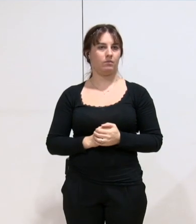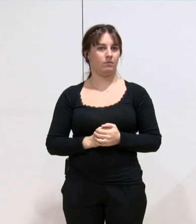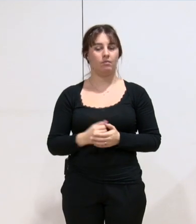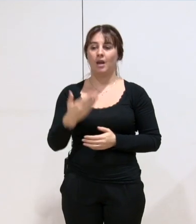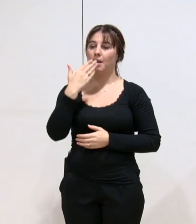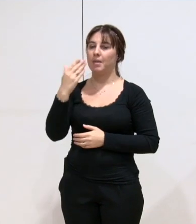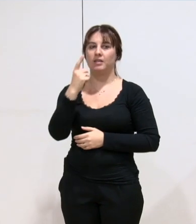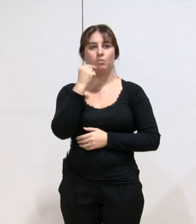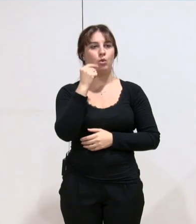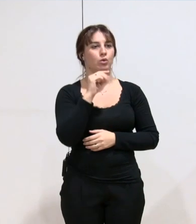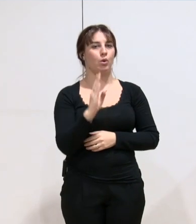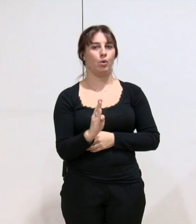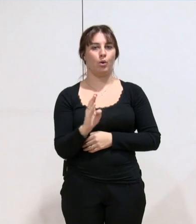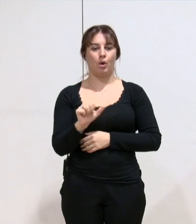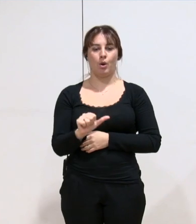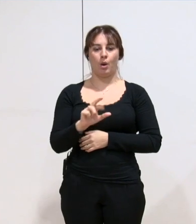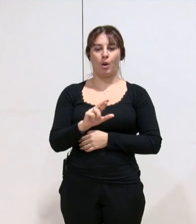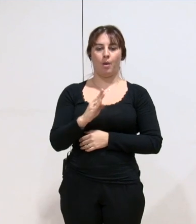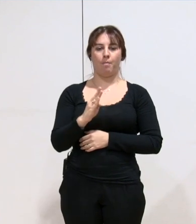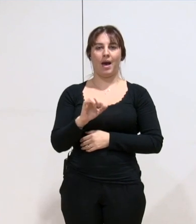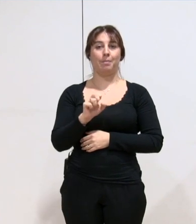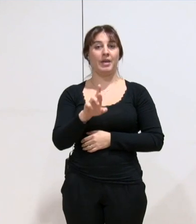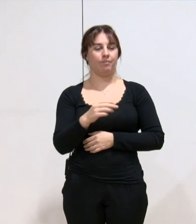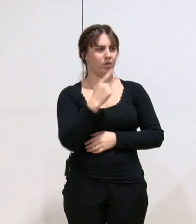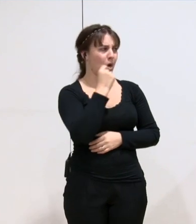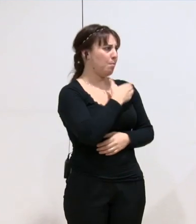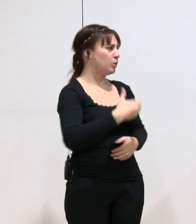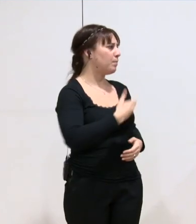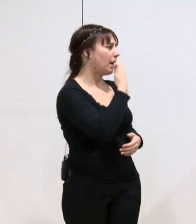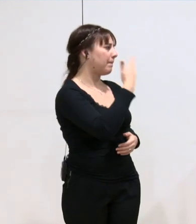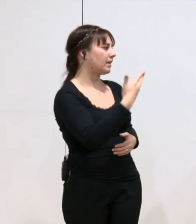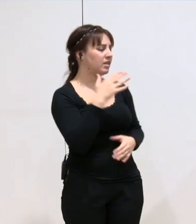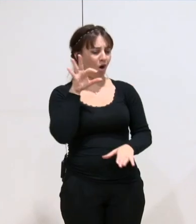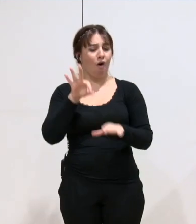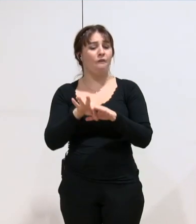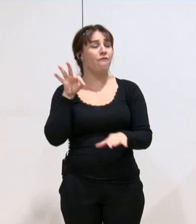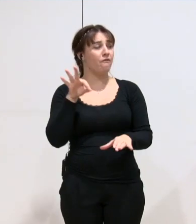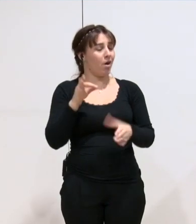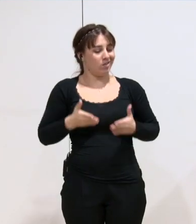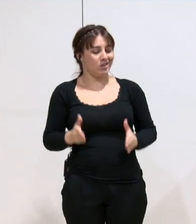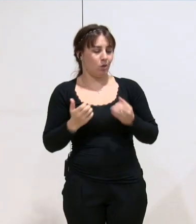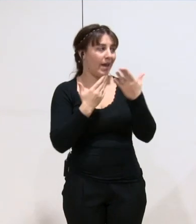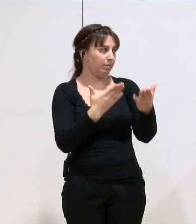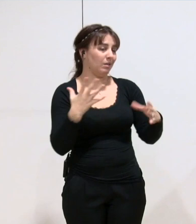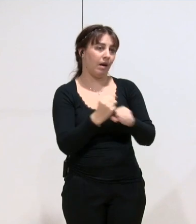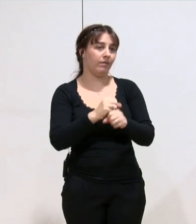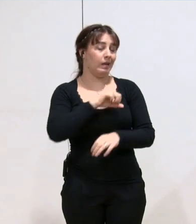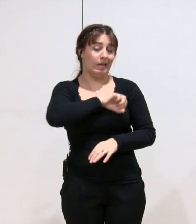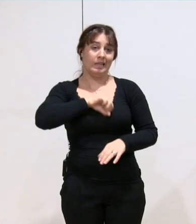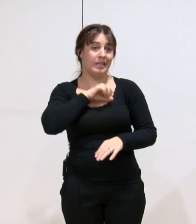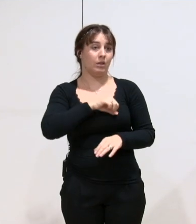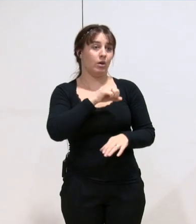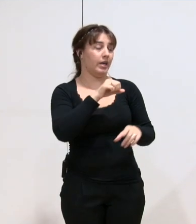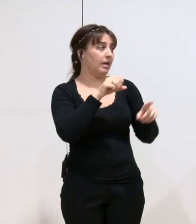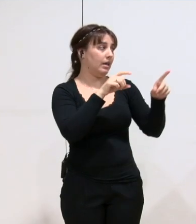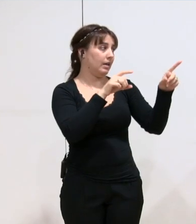Merci, Monsieur Barbier. Oui, Monsieur le maire, merci. Juste une explication de vote assez rapide. Je suis désolé, je voulais intervenir